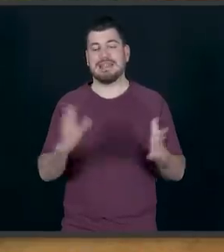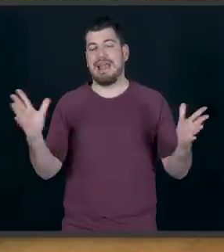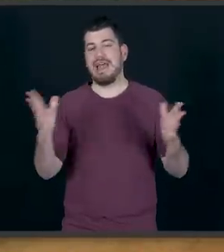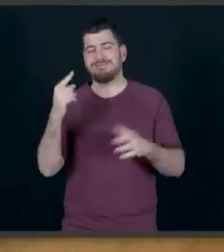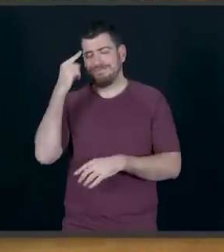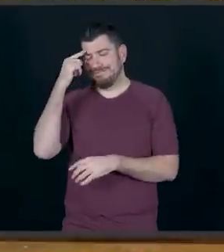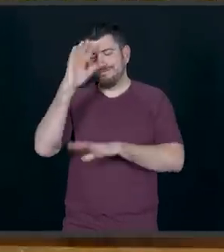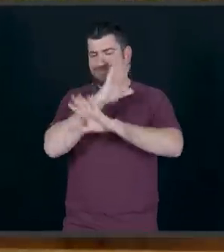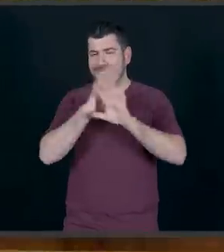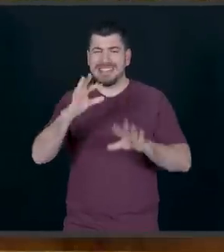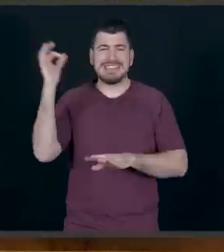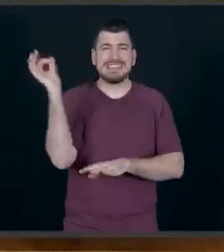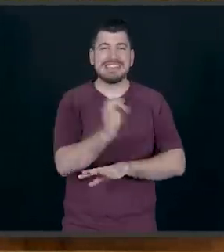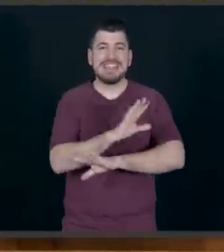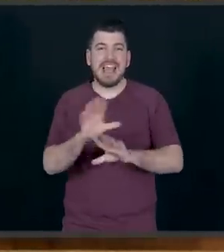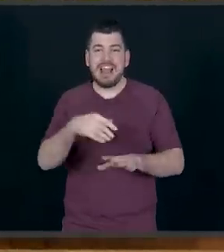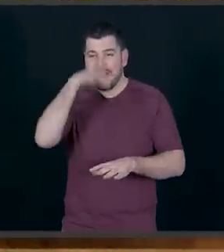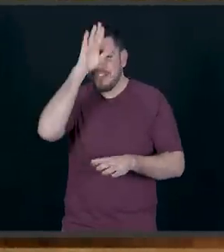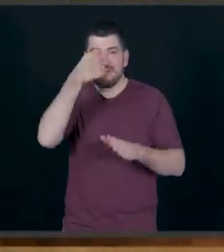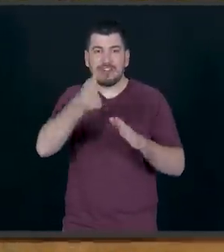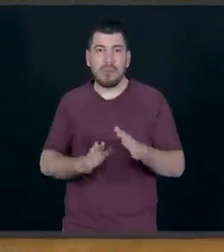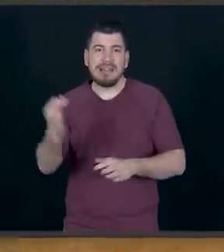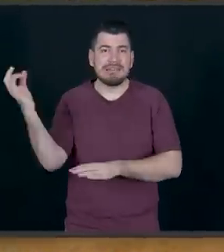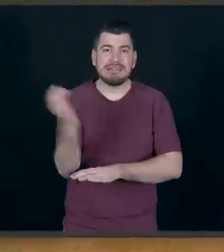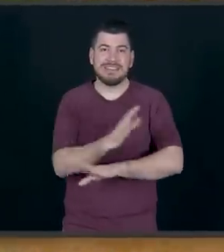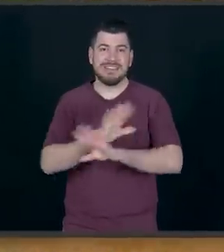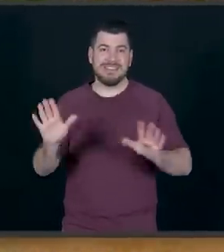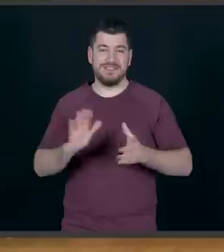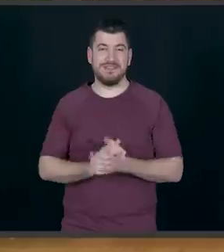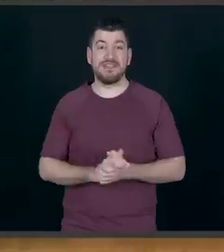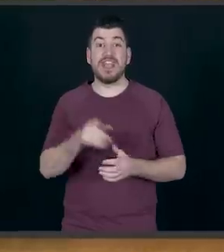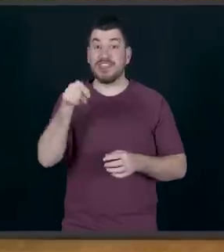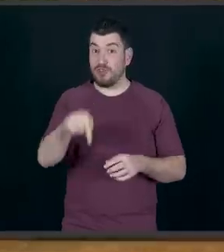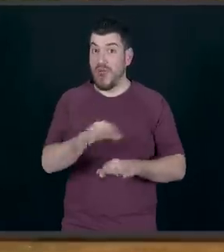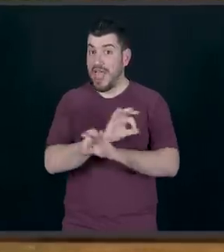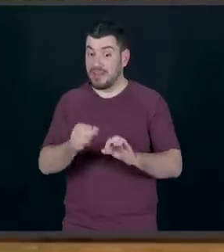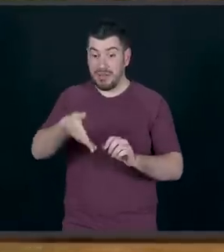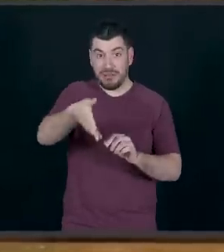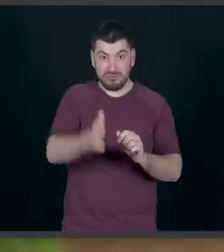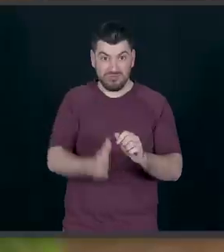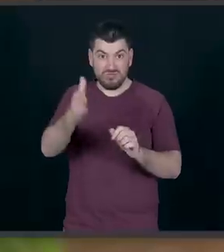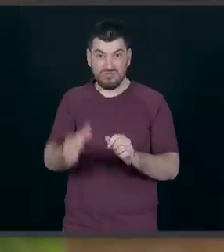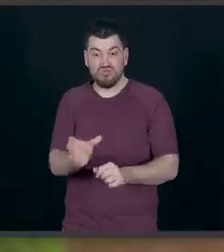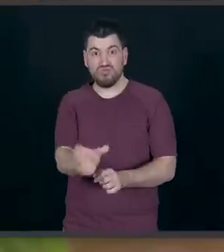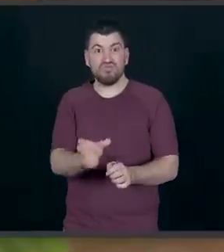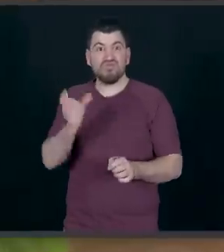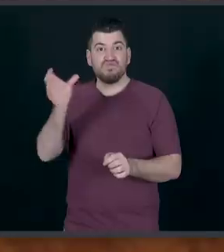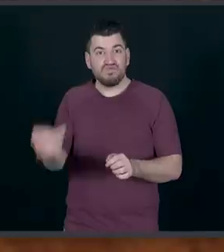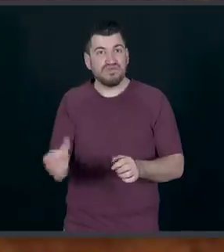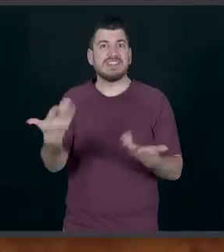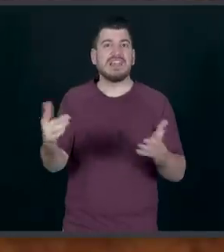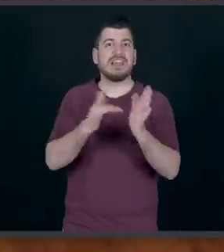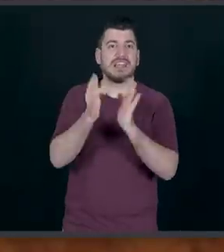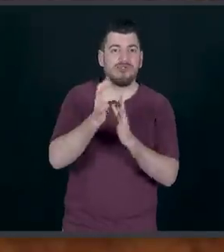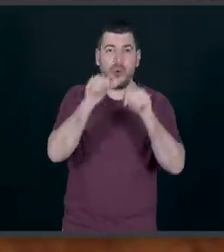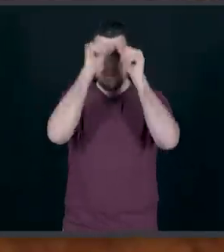Oh, τι ωραία βασιλόπιτα είναι αυτή. Και πάμε να κόψουμε την κομματάρα μας. πάει για το Χριστό, για την